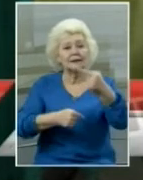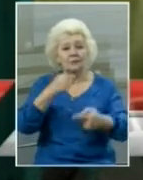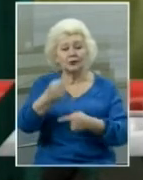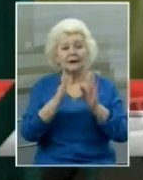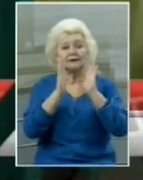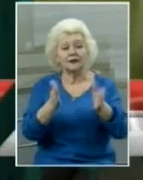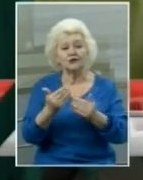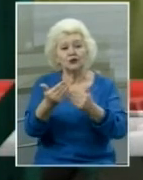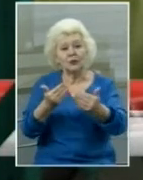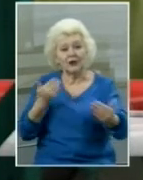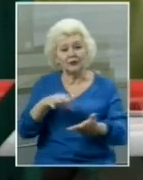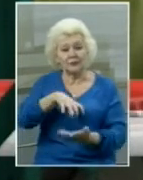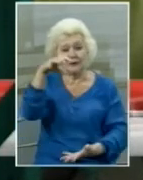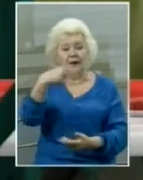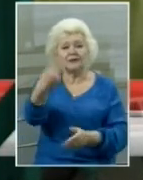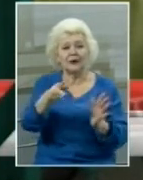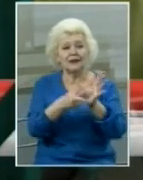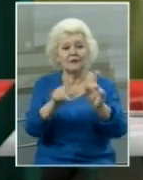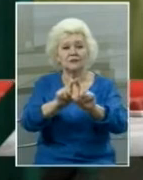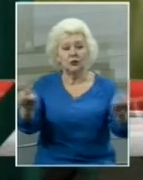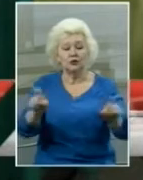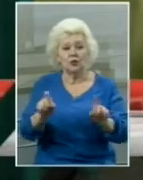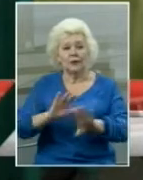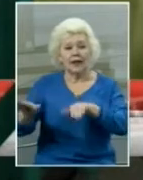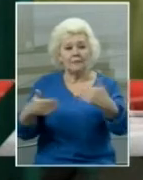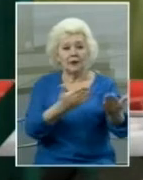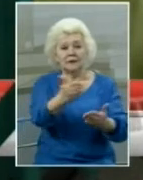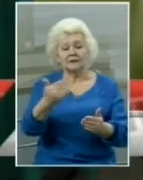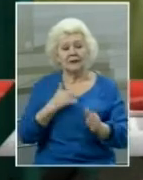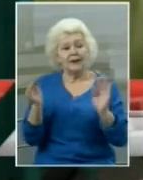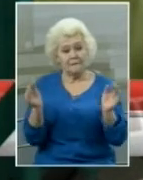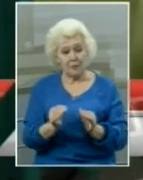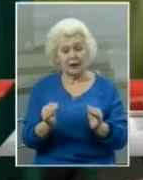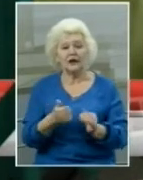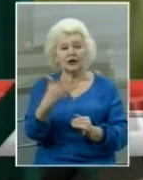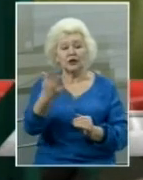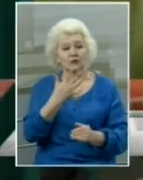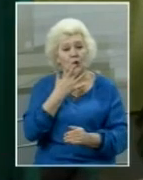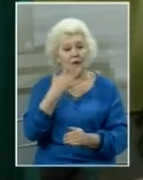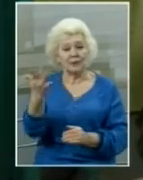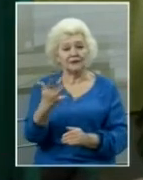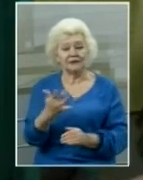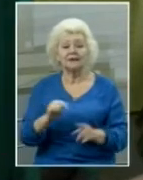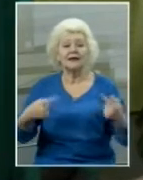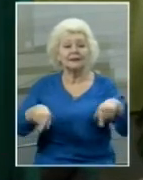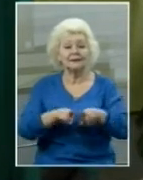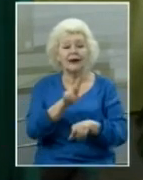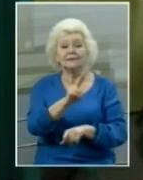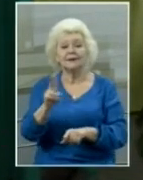не только в преддверии Пасхи, 28-я школа показала себя такая маленькая, но настолько патриотичная и настолько...